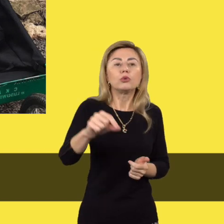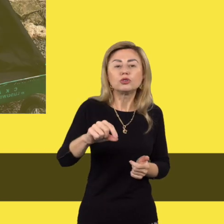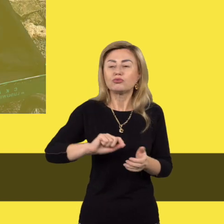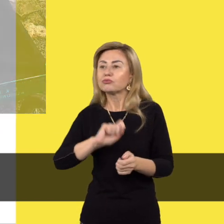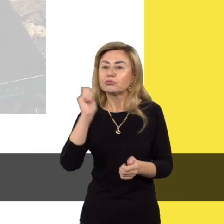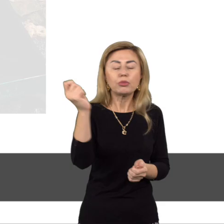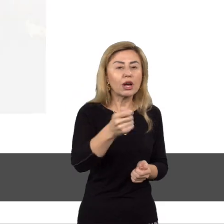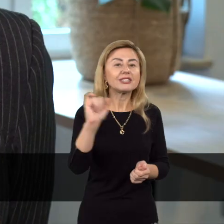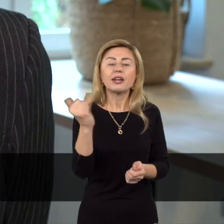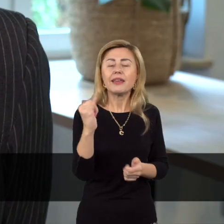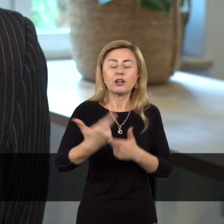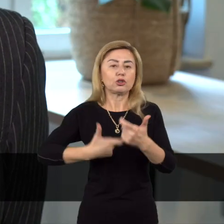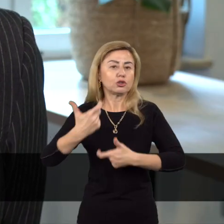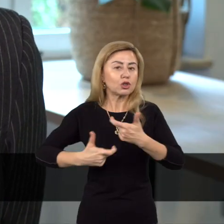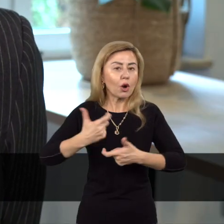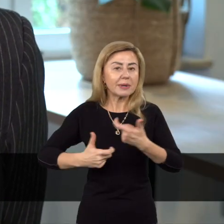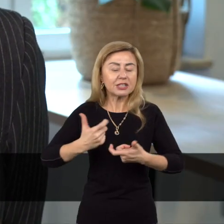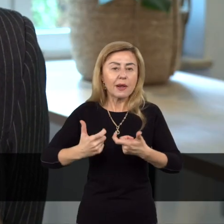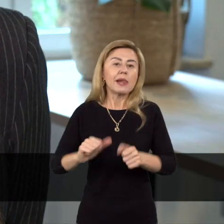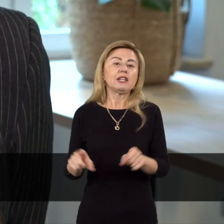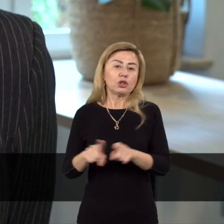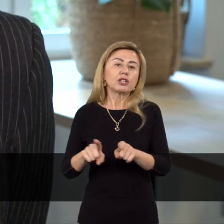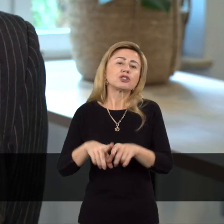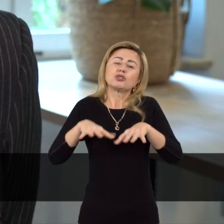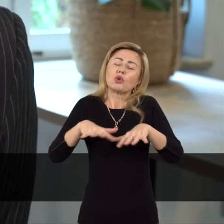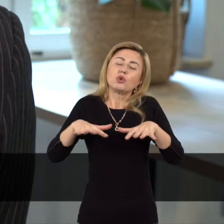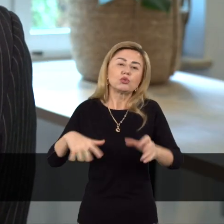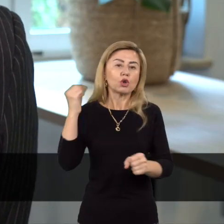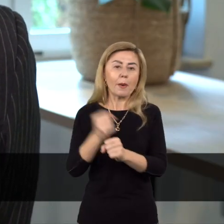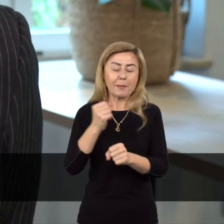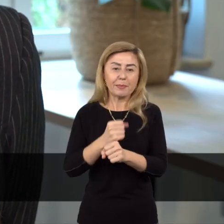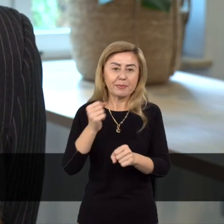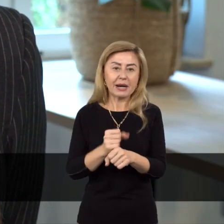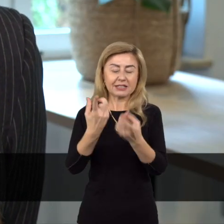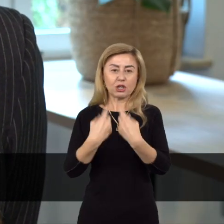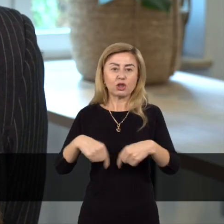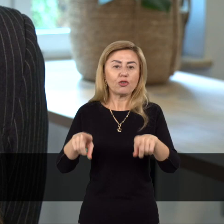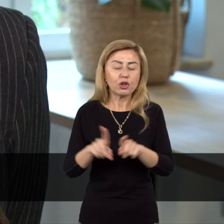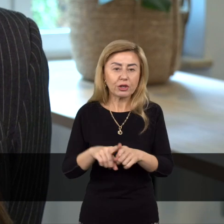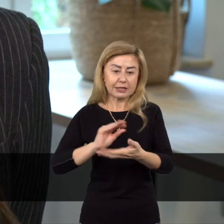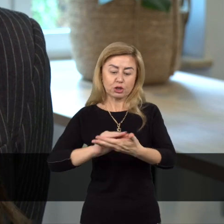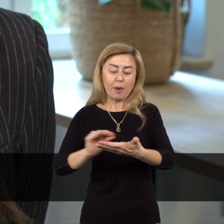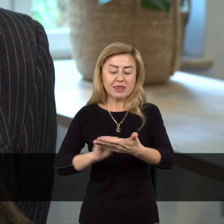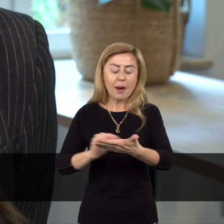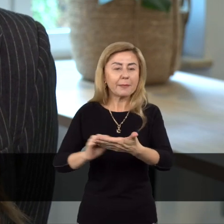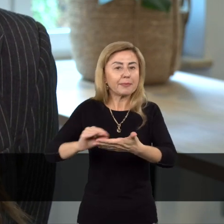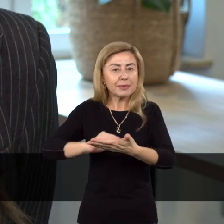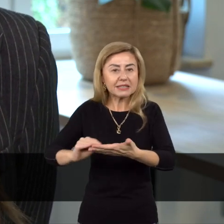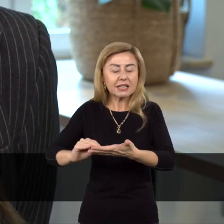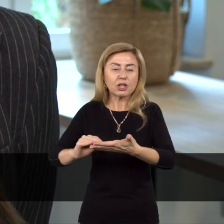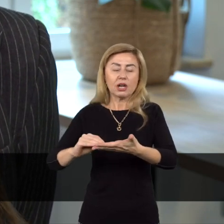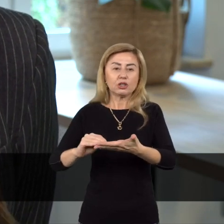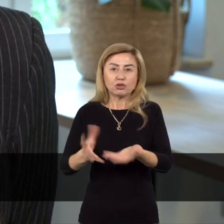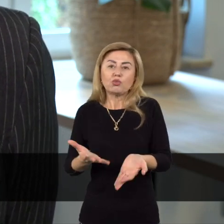dla organizatorów turystyki, właścicieli różnych obiektów turystycznych, żeby rzetelnie opisać, jak bardzo